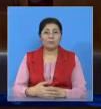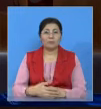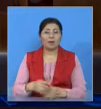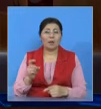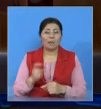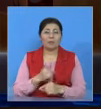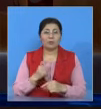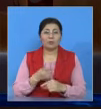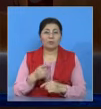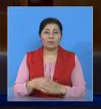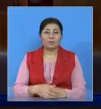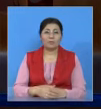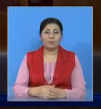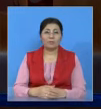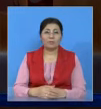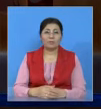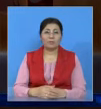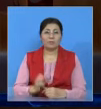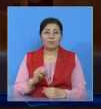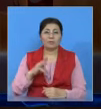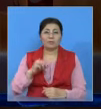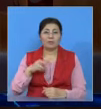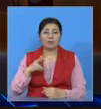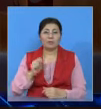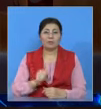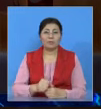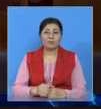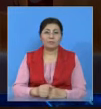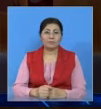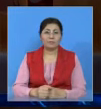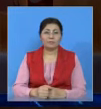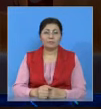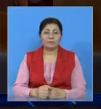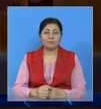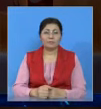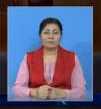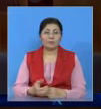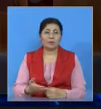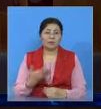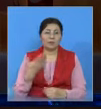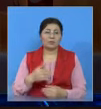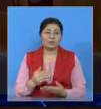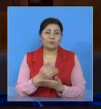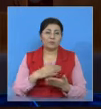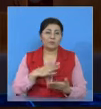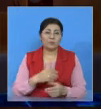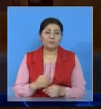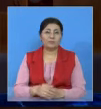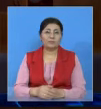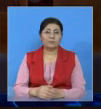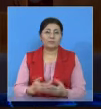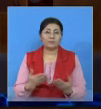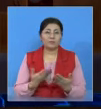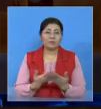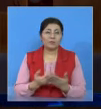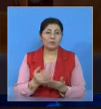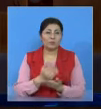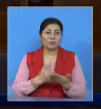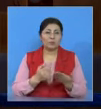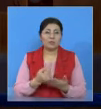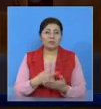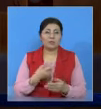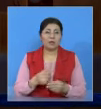морковь, вот это поздняя культура, свекла, а вот более ранние культуры, они уже, конечно же, убраны. Поздние сорта убираются, это в